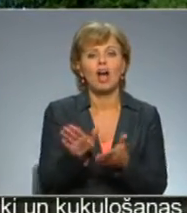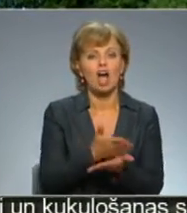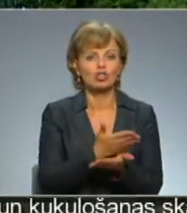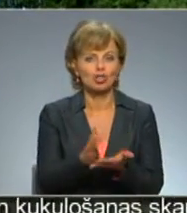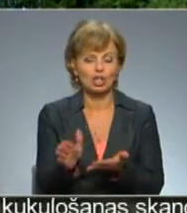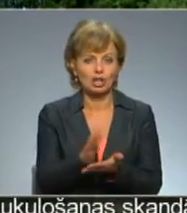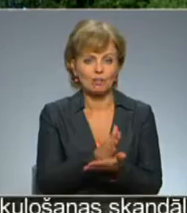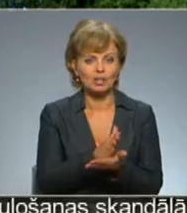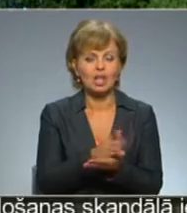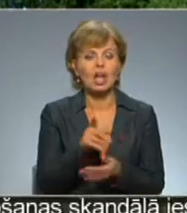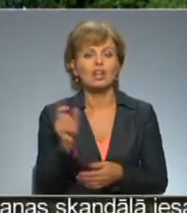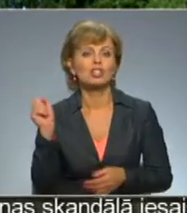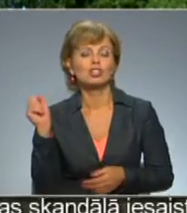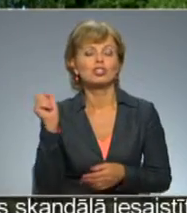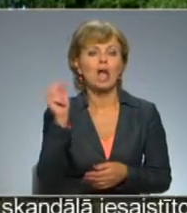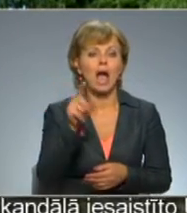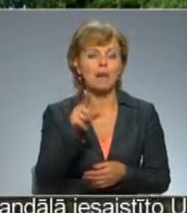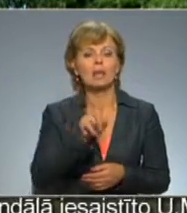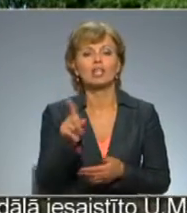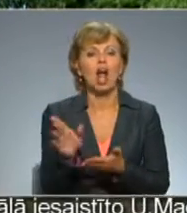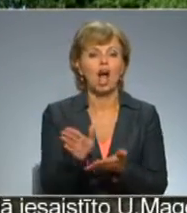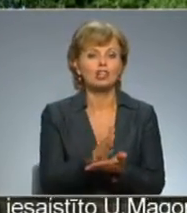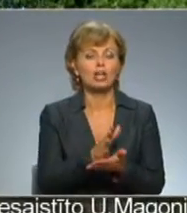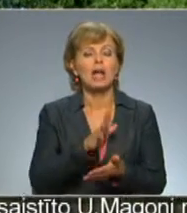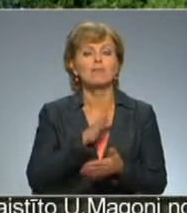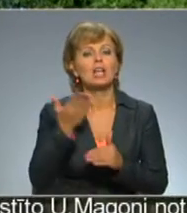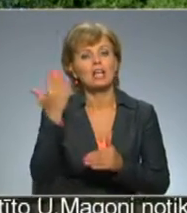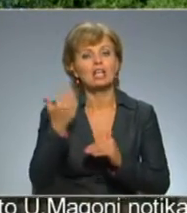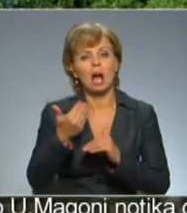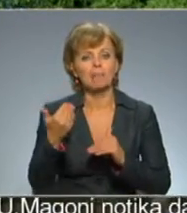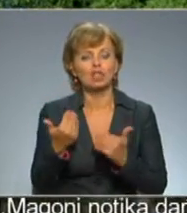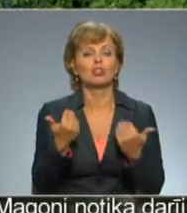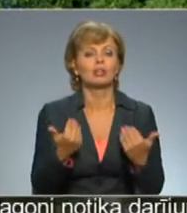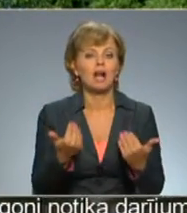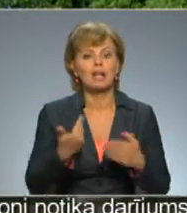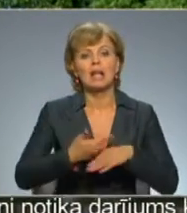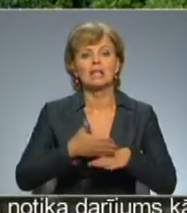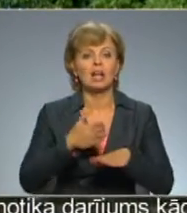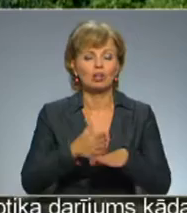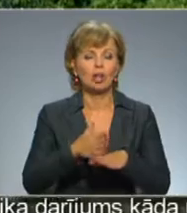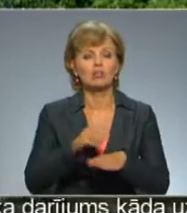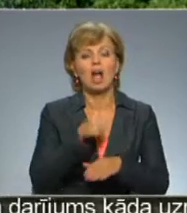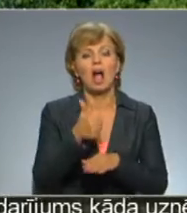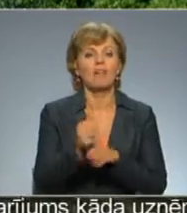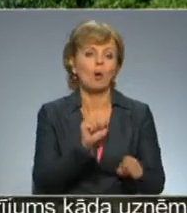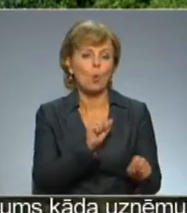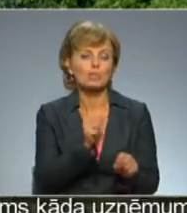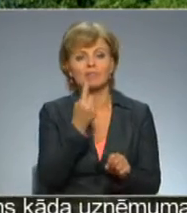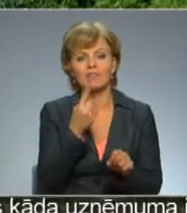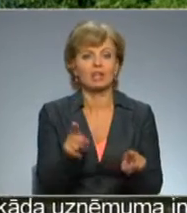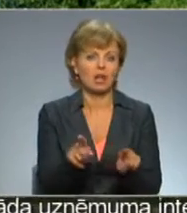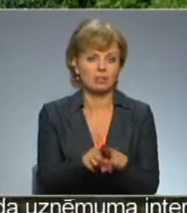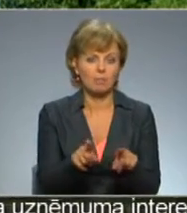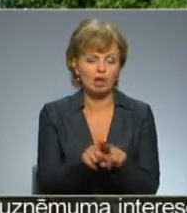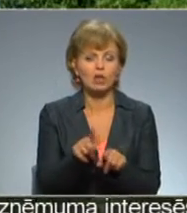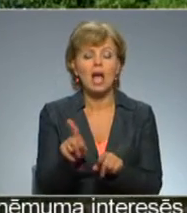tur, protams, tas, ka tie šķēpi ir atšķirīgi no tā, kāda viņi bija iepriekš un kāda ir tagad, bet lielākoties jau tās galvenās kustības ir viens un tās pašas.